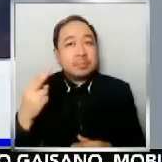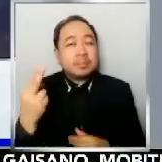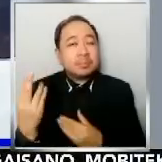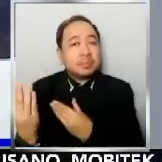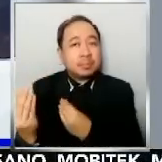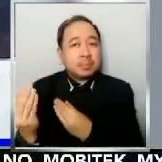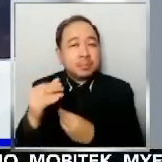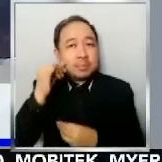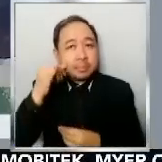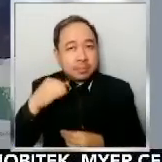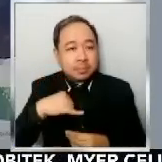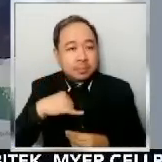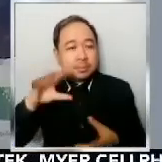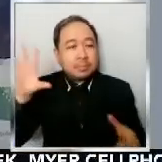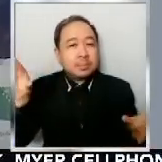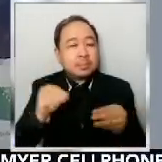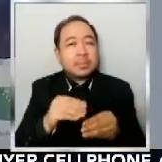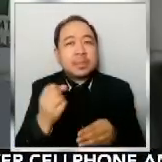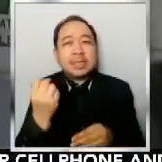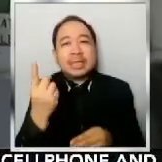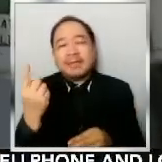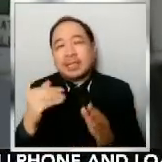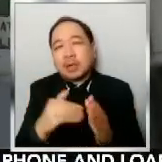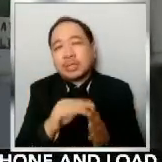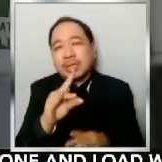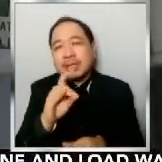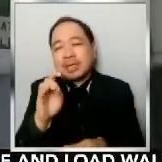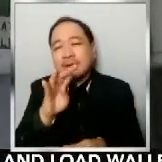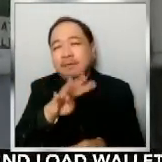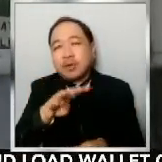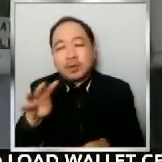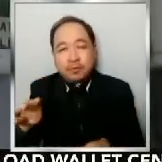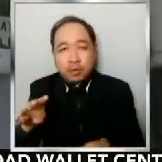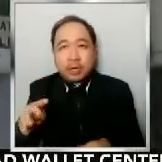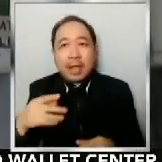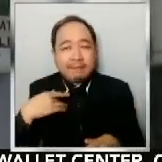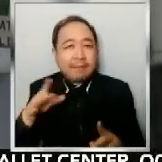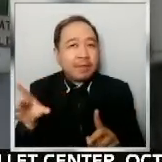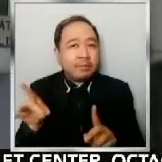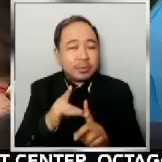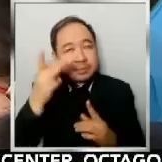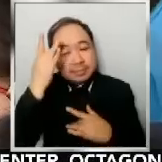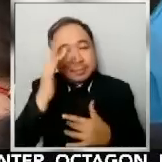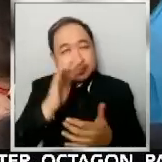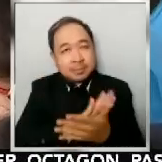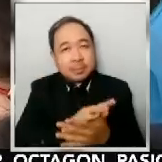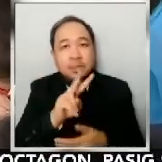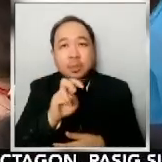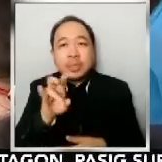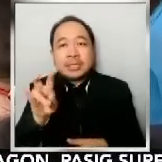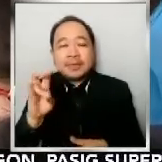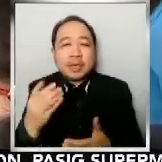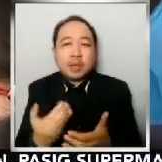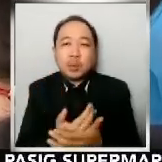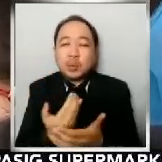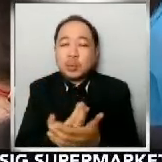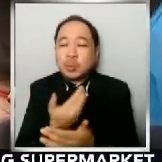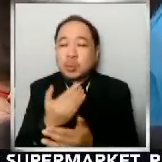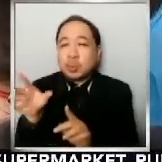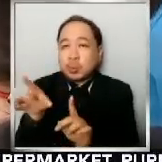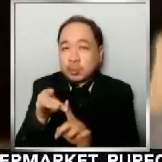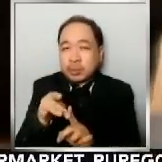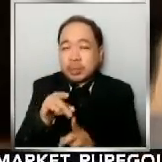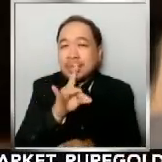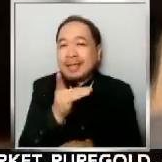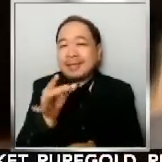nasa 11,844 ang total active cases sa bansa, 277 na bagong kaso ng COVID-19, 89 dito